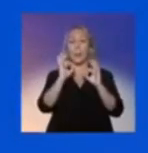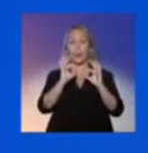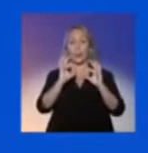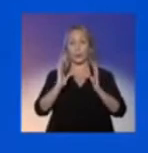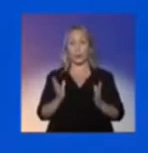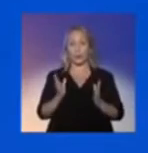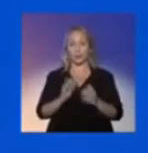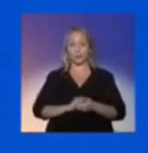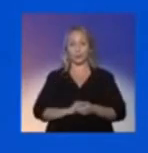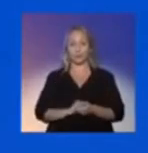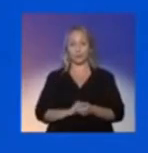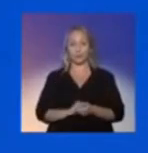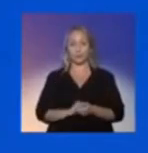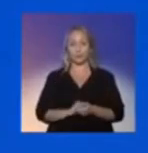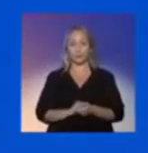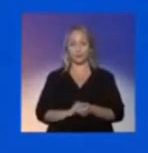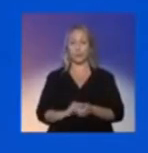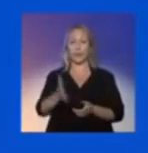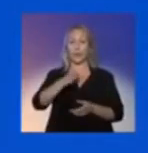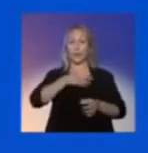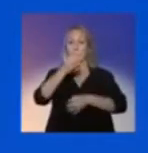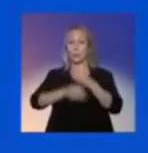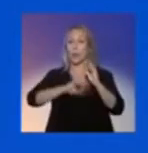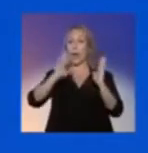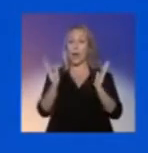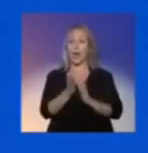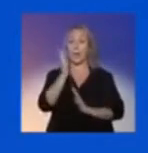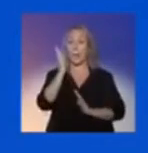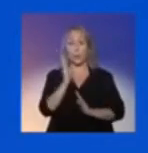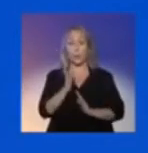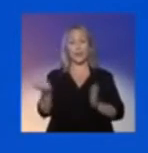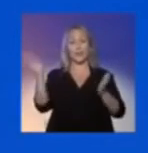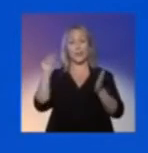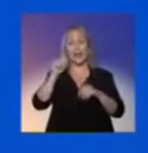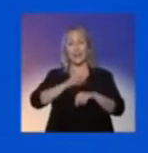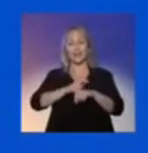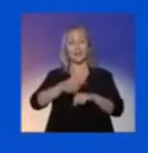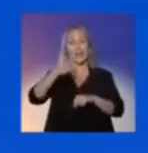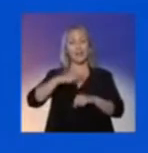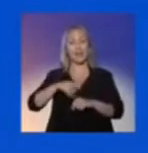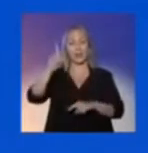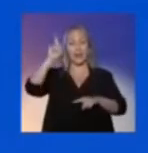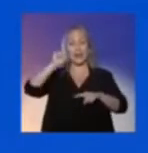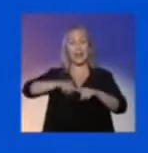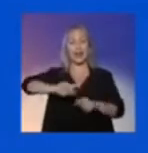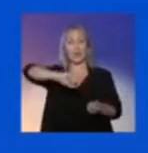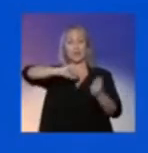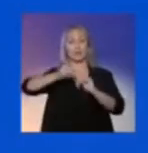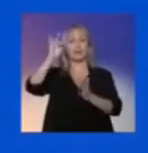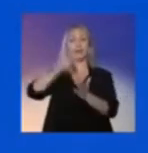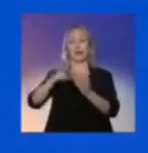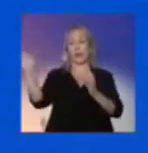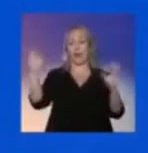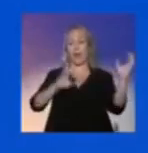σας πω ότι αν έχουμε τη δυνατότητα και ότι προσπαθούμε να ξανακάνουμε την Ελλάδα κέντρο επενδύσεων, να προσελκύσουμε